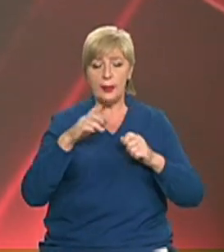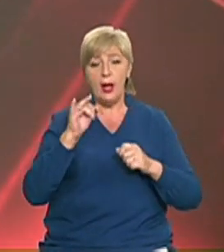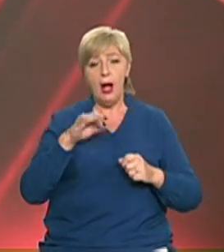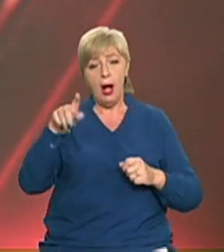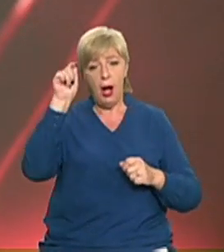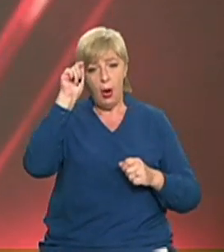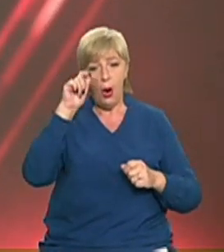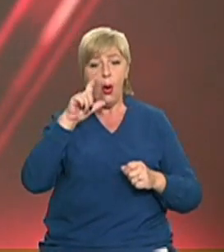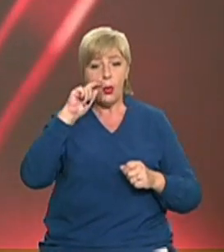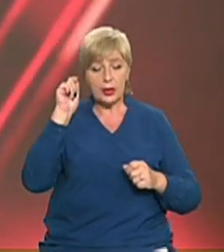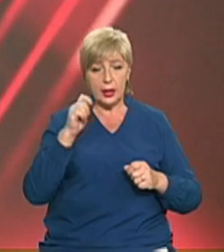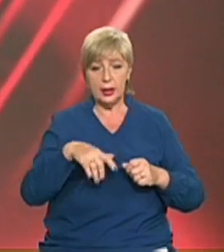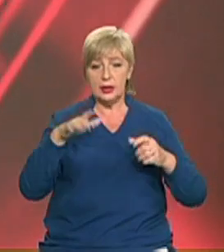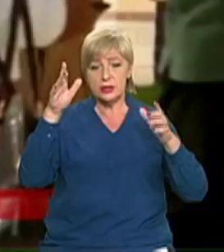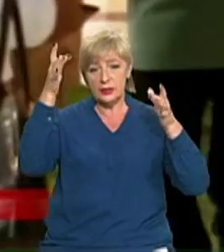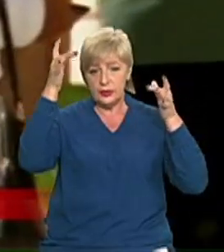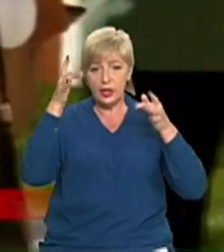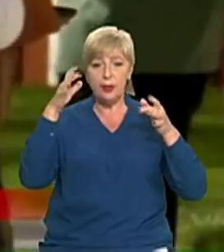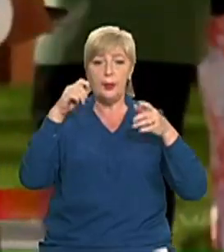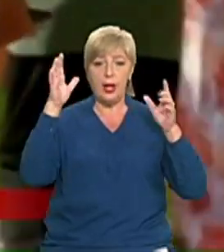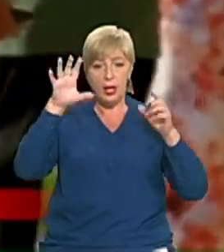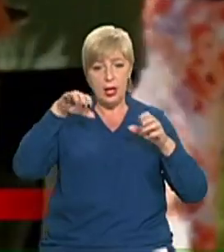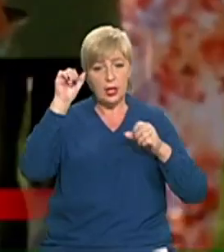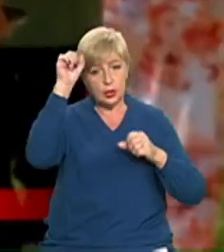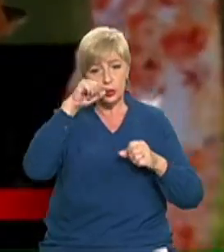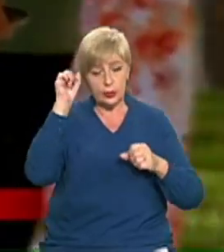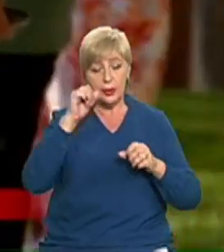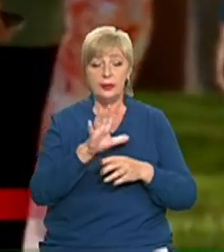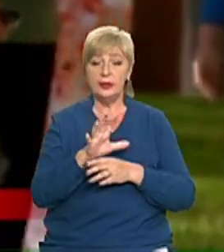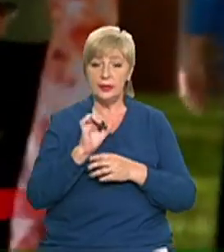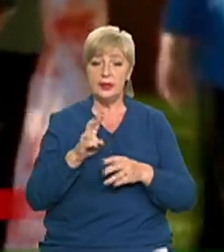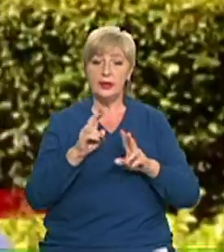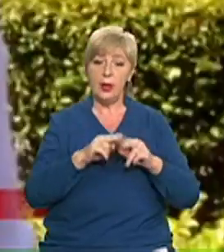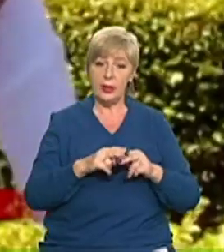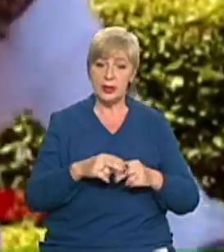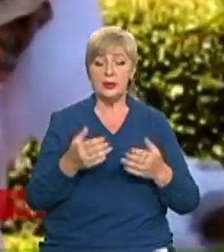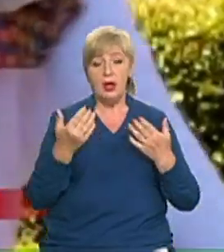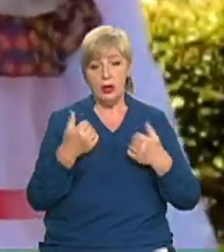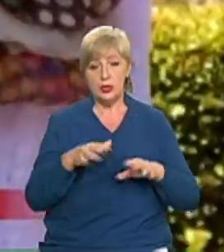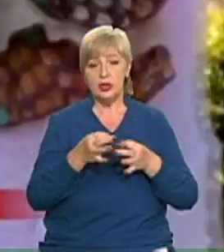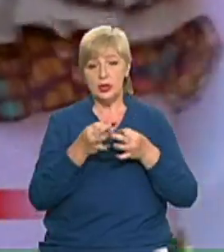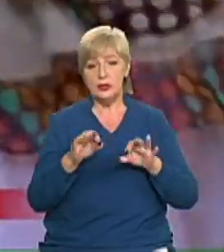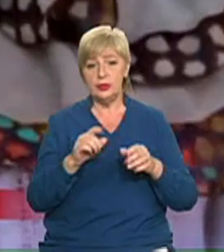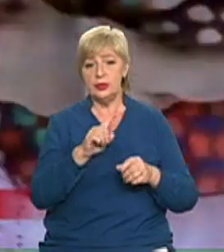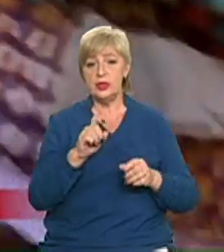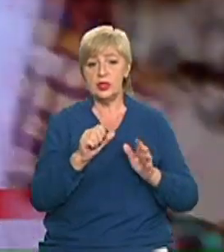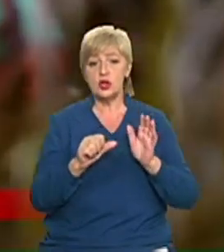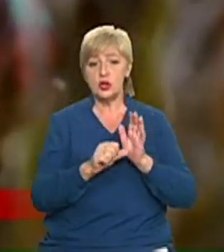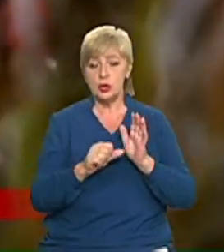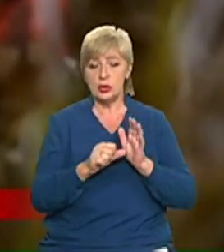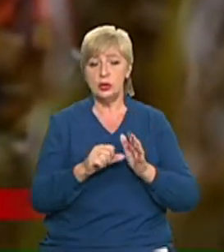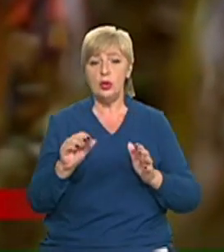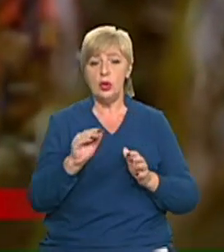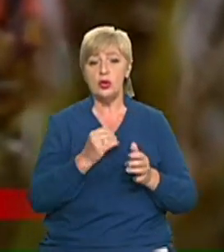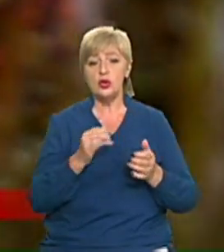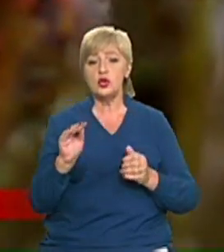кіпах та тюрбанах. Фотографуватись на паспорті у таких головних уборах дозволено законом вже з 6 жовтня. Це стосується